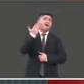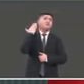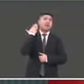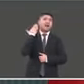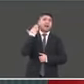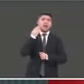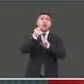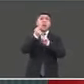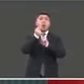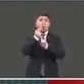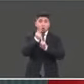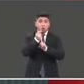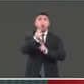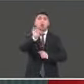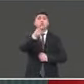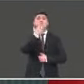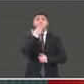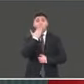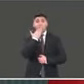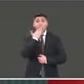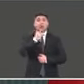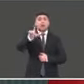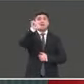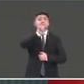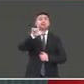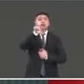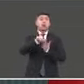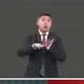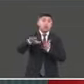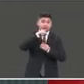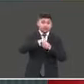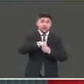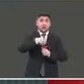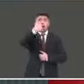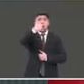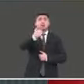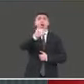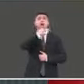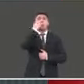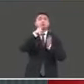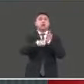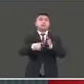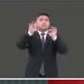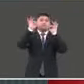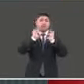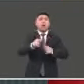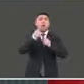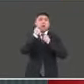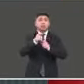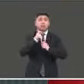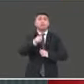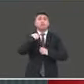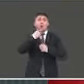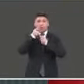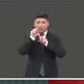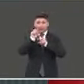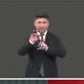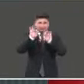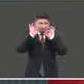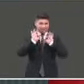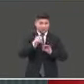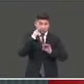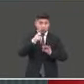ilkokul ortaokul ve liselerde 6 Eylül'de başlayan eğitim-öğretim bu